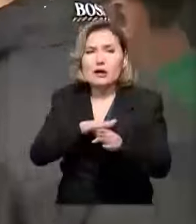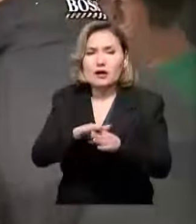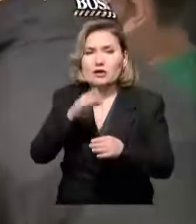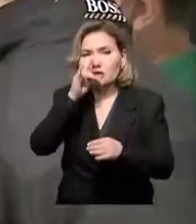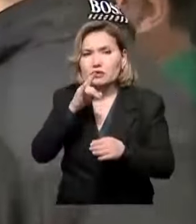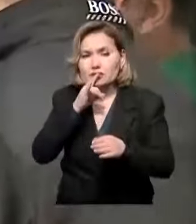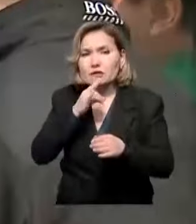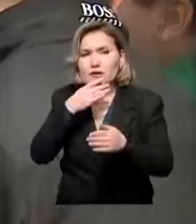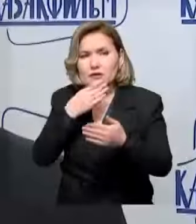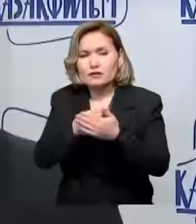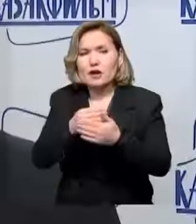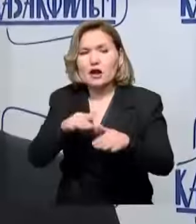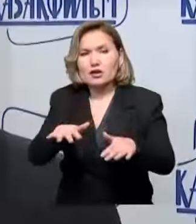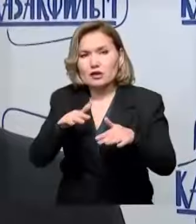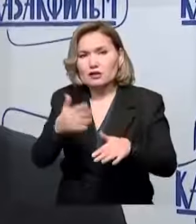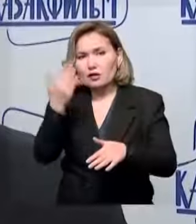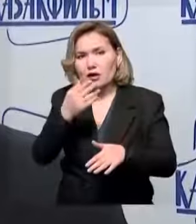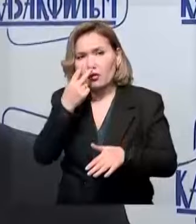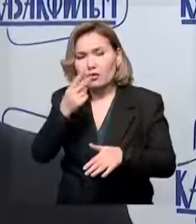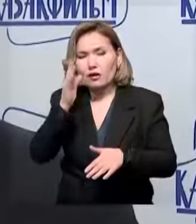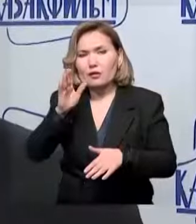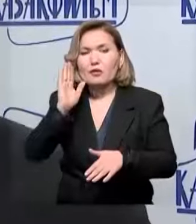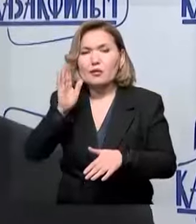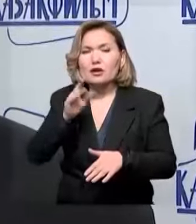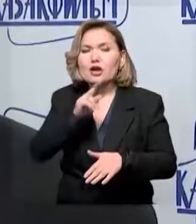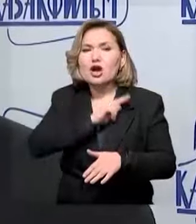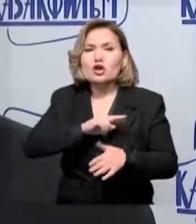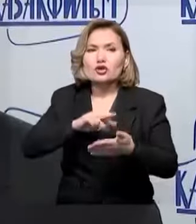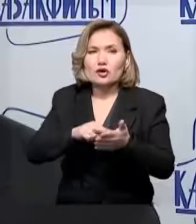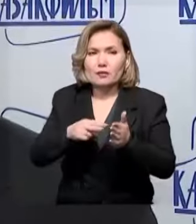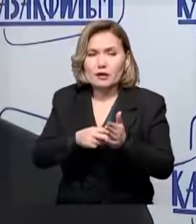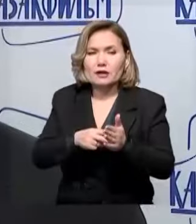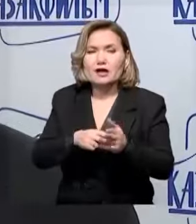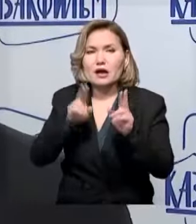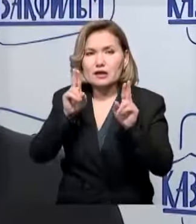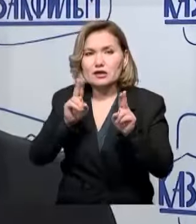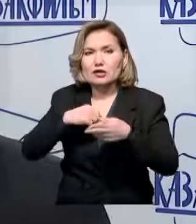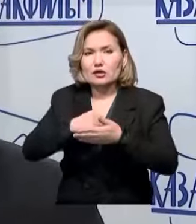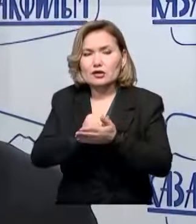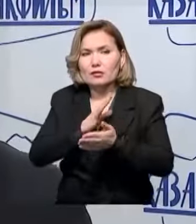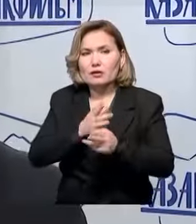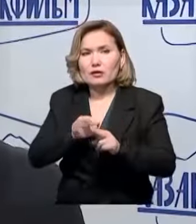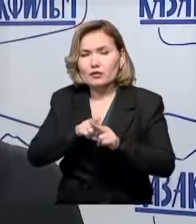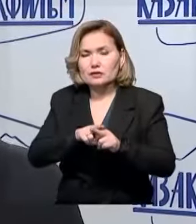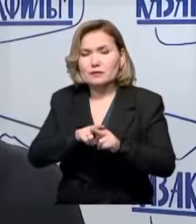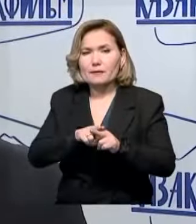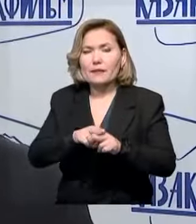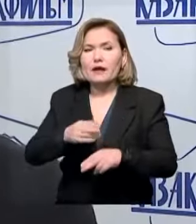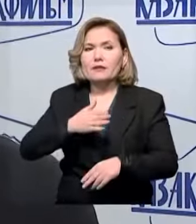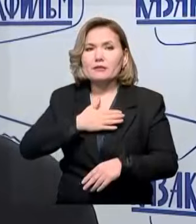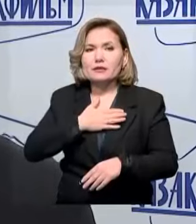экрандарында көрсетеді. Бұл енді біздің болашақтағы жұмыстарымыздың ережесі деп білем. Өйткені